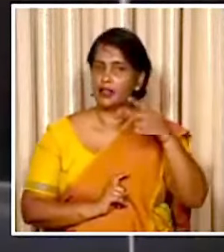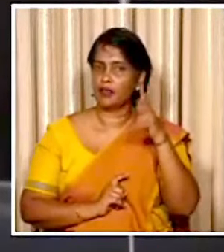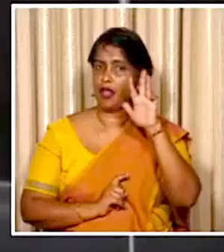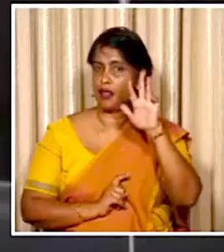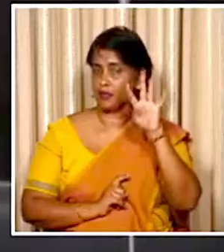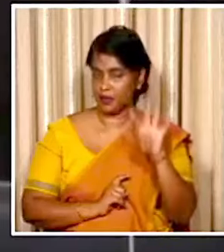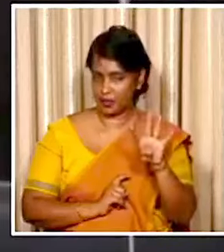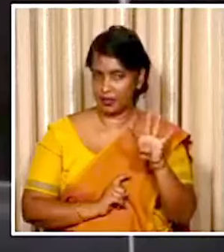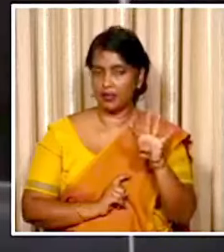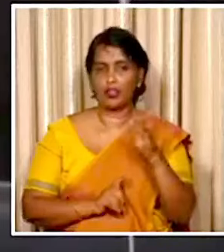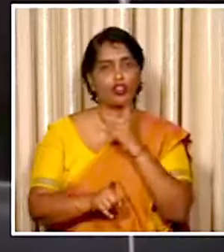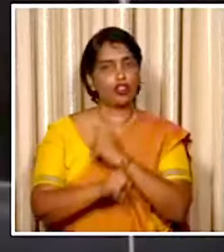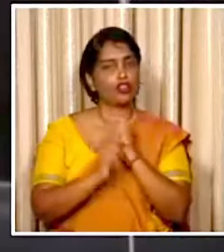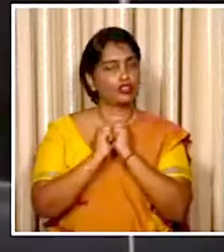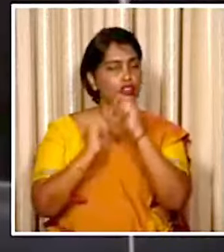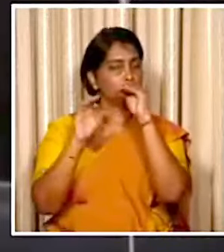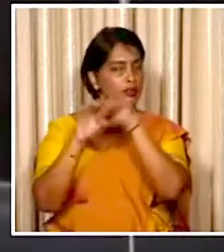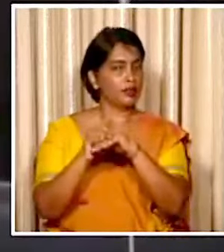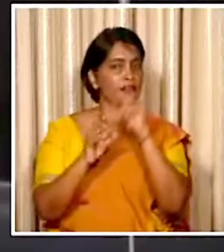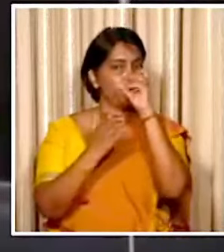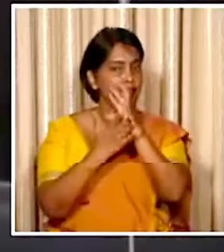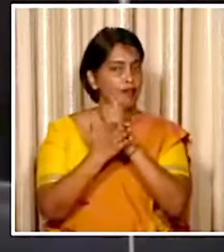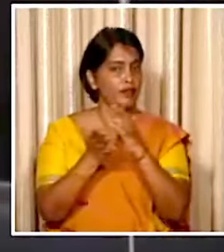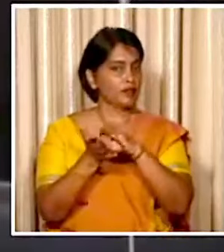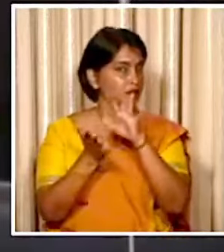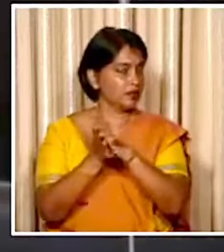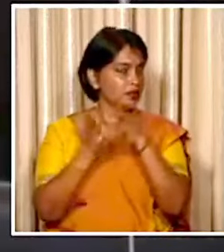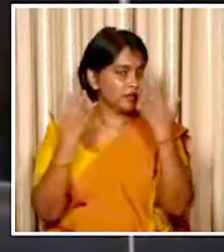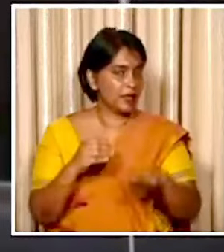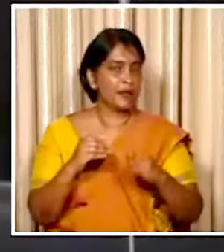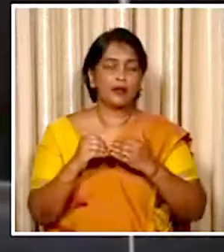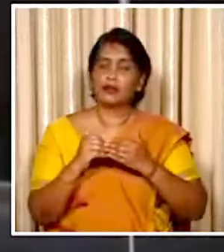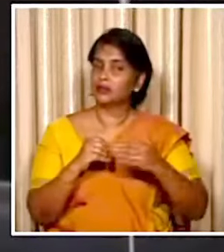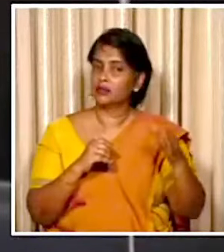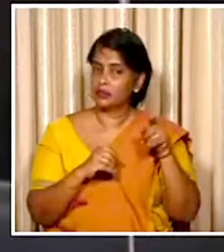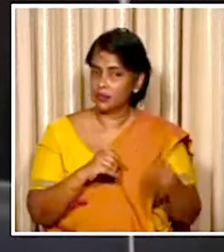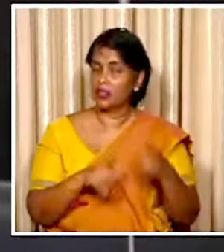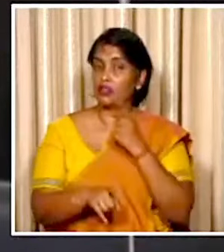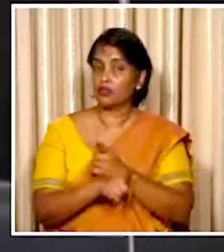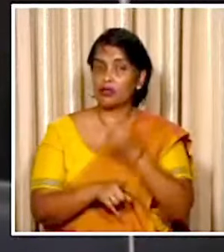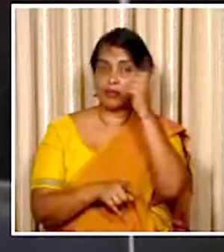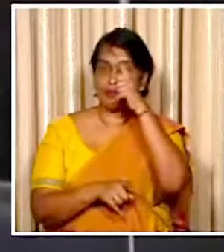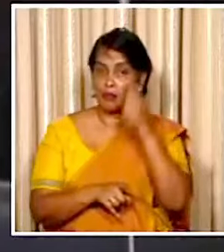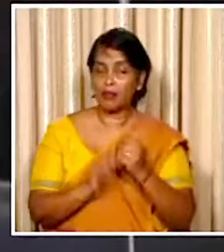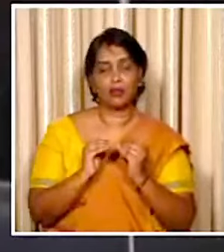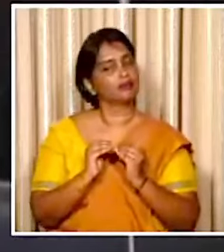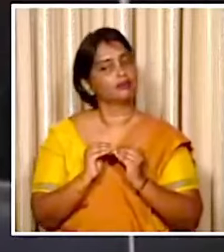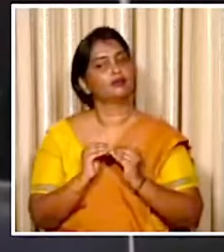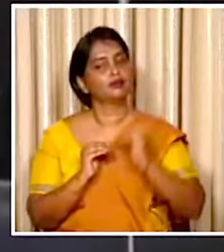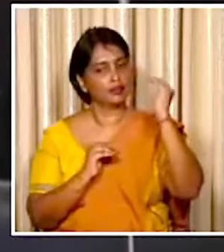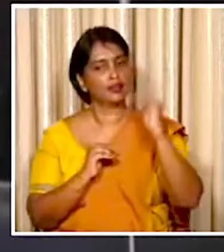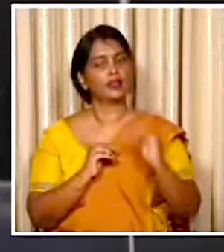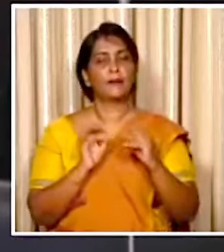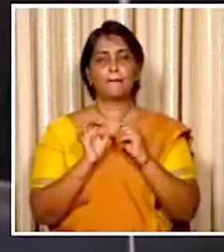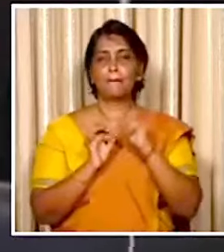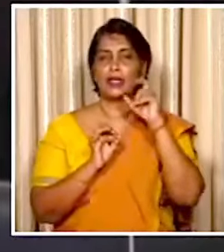1994 ගුරු සේවා ව්‍යවස්ථාව ඇති කළ හැම පස්සේ ඇති කරලද ගුරු වැටු ඉහළ දැමීම BC